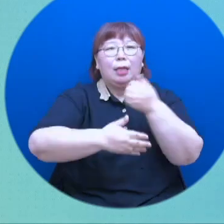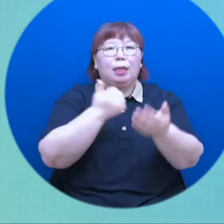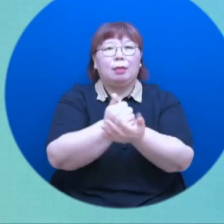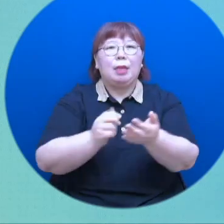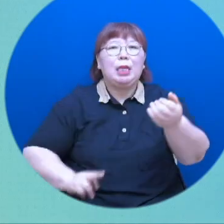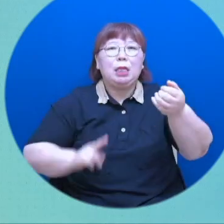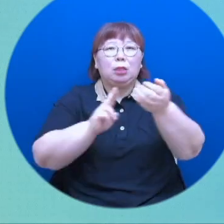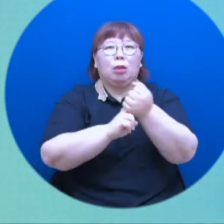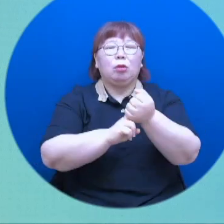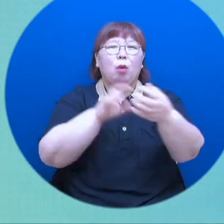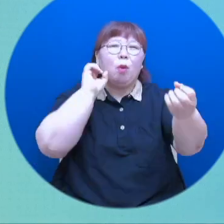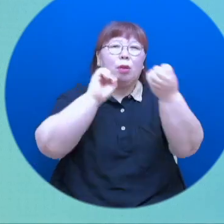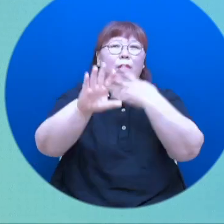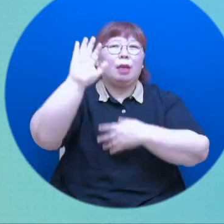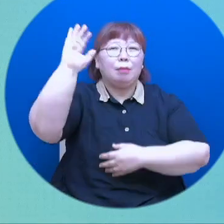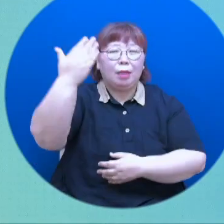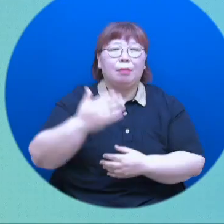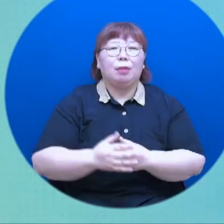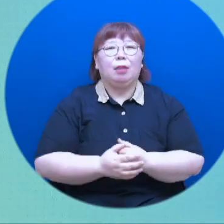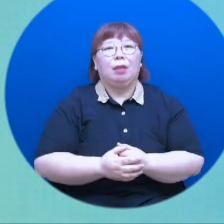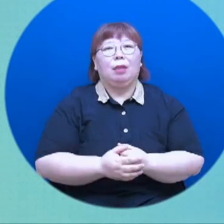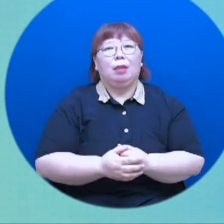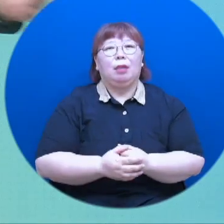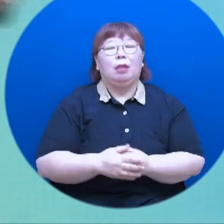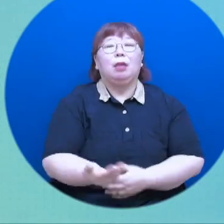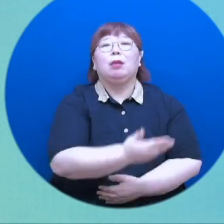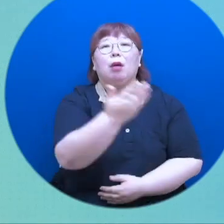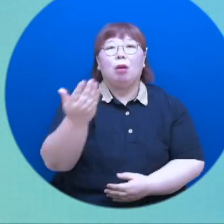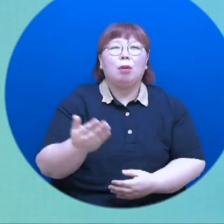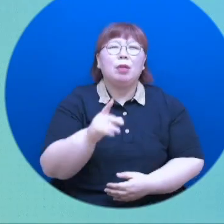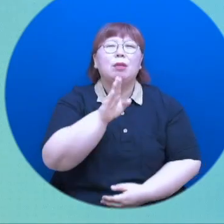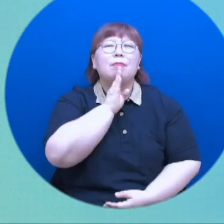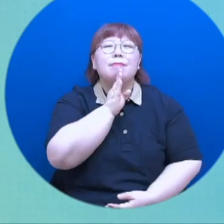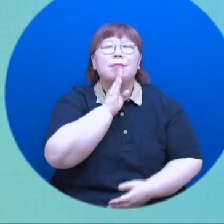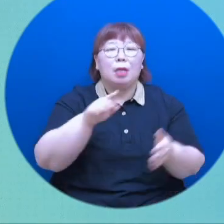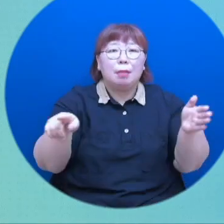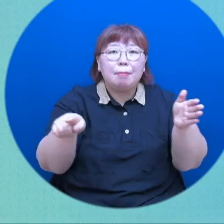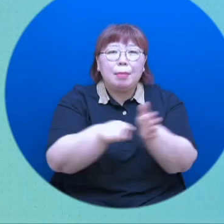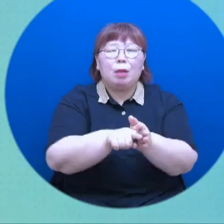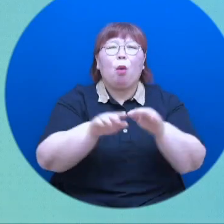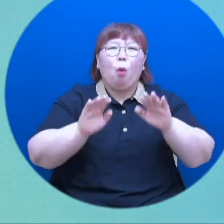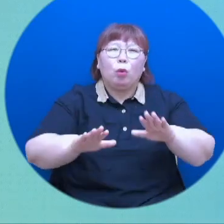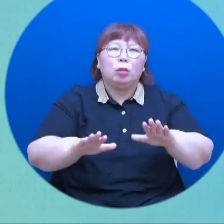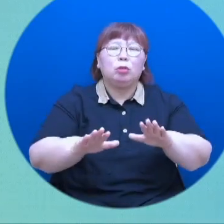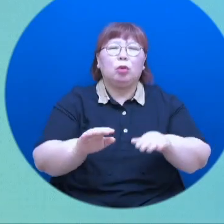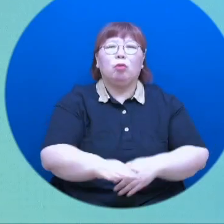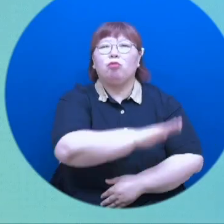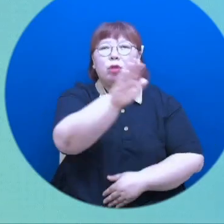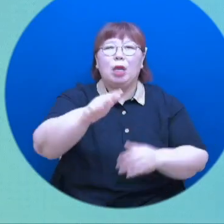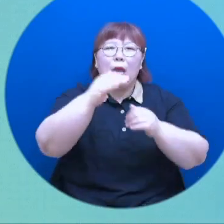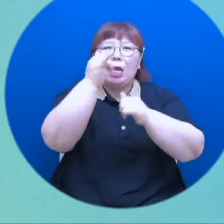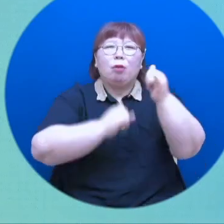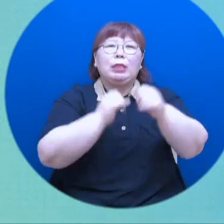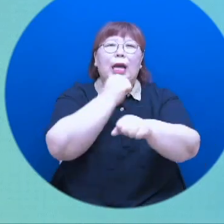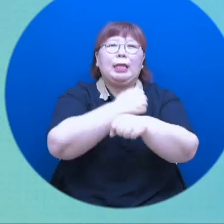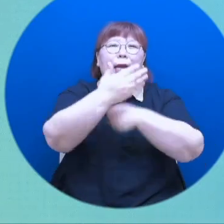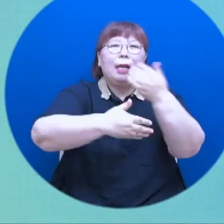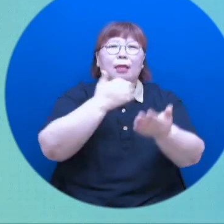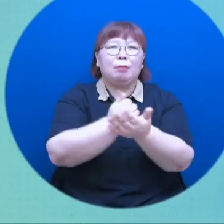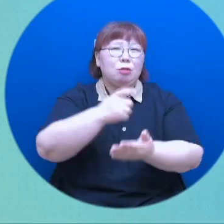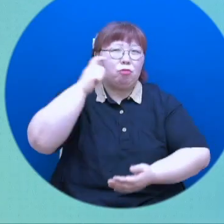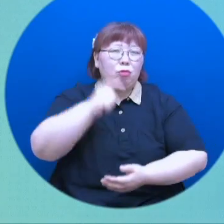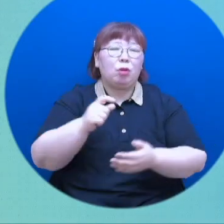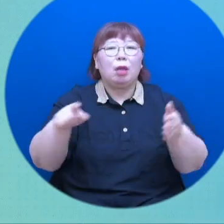기적으로 응답되어집니다. 여러분이 사실을 믿으시고 오늘도 우리에게 역사하시는 하나님을 굳게